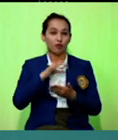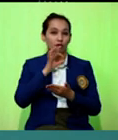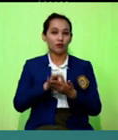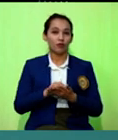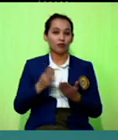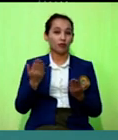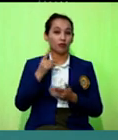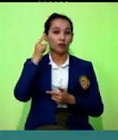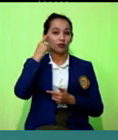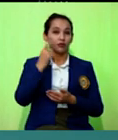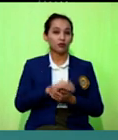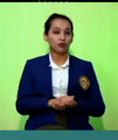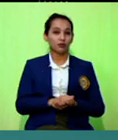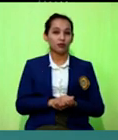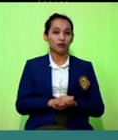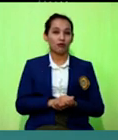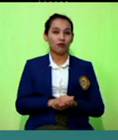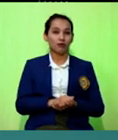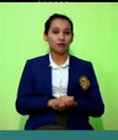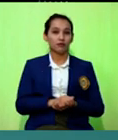songa. Ushbu